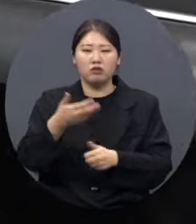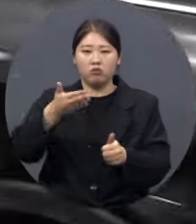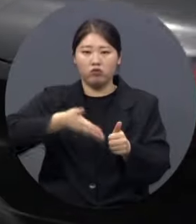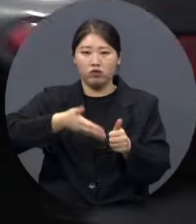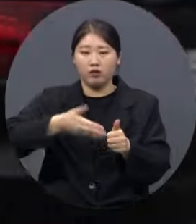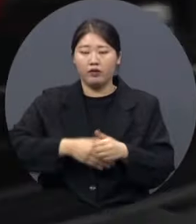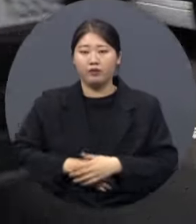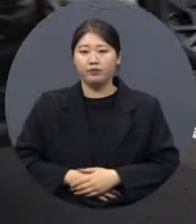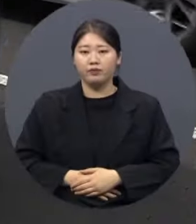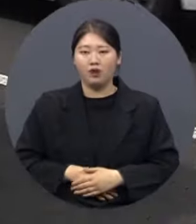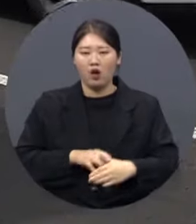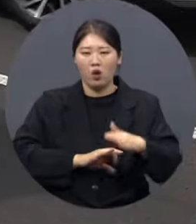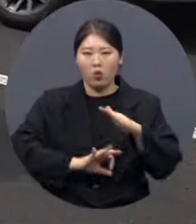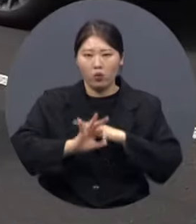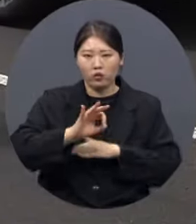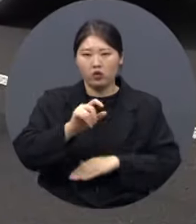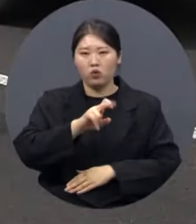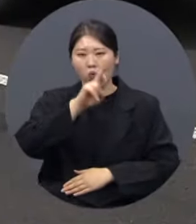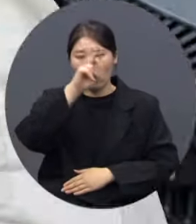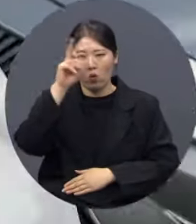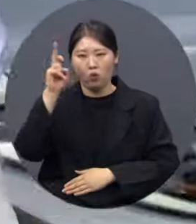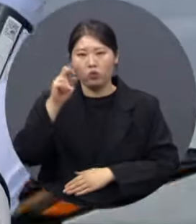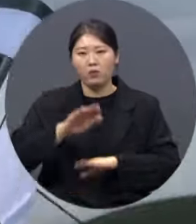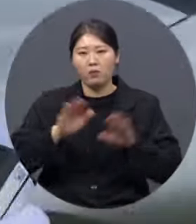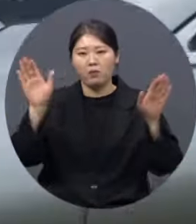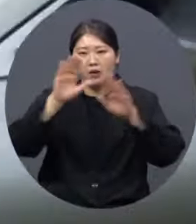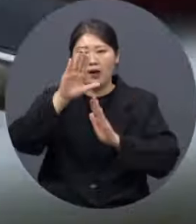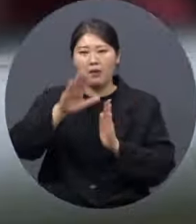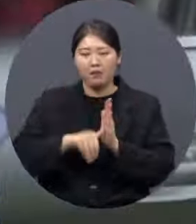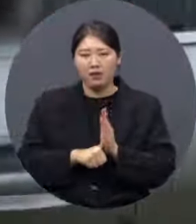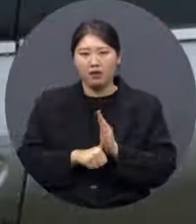경찰은 오전과 오후, 야간 등 때를 가리지 않고